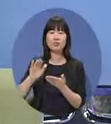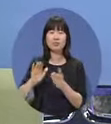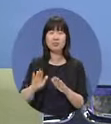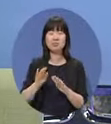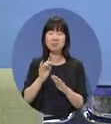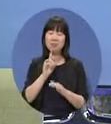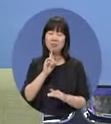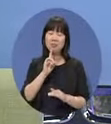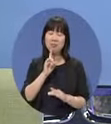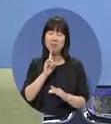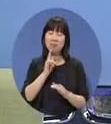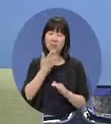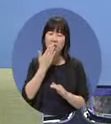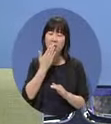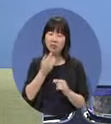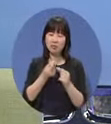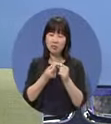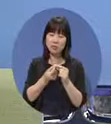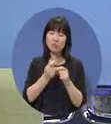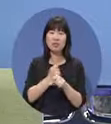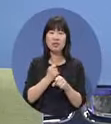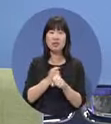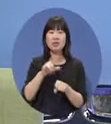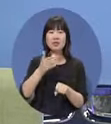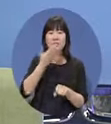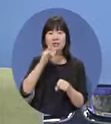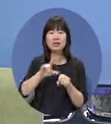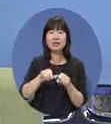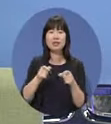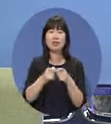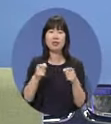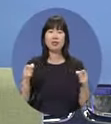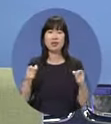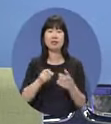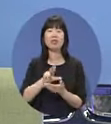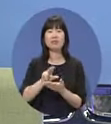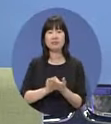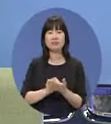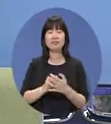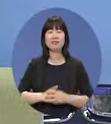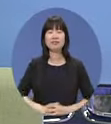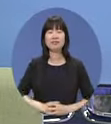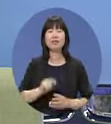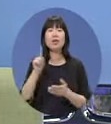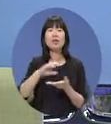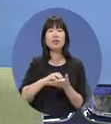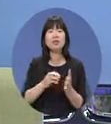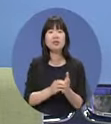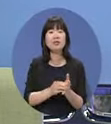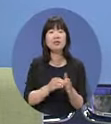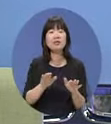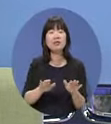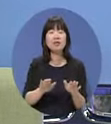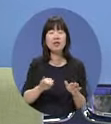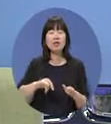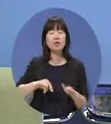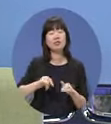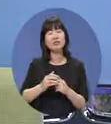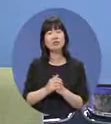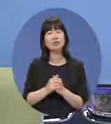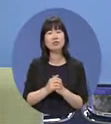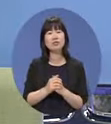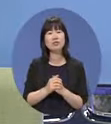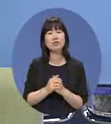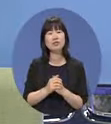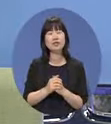입이 짧은 편이고 식사 시간이 좀 오래 걸려요. 예. 그게 좀 문제예요. 어느 정도 걸려요? 그냥 이제 스스로 먹기를